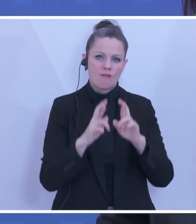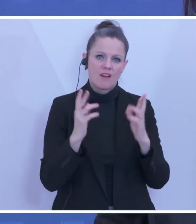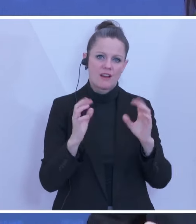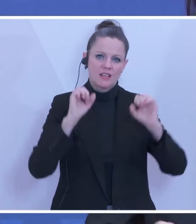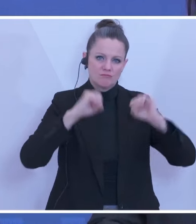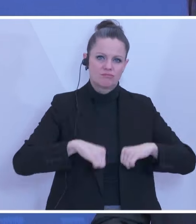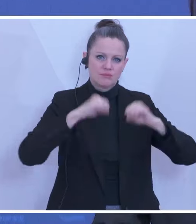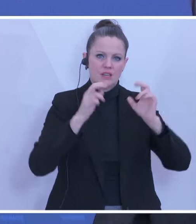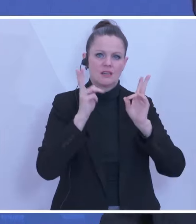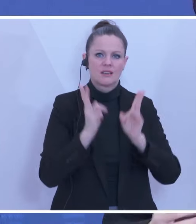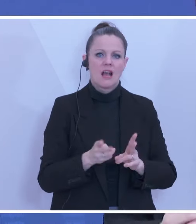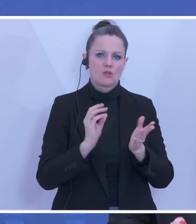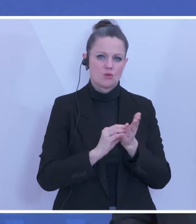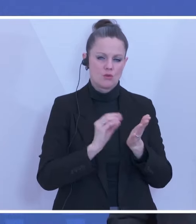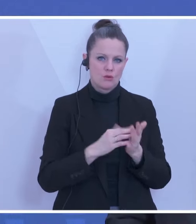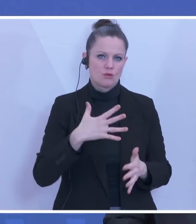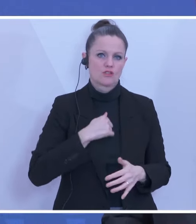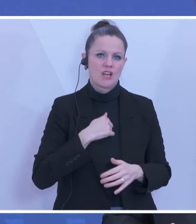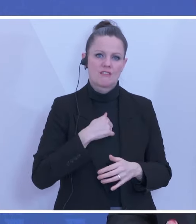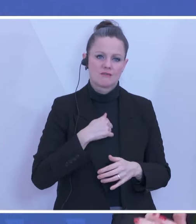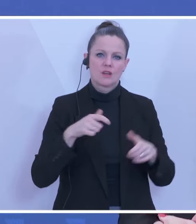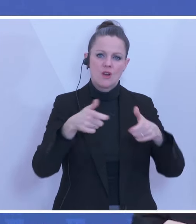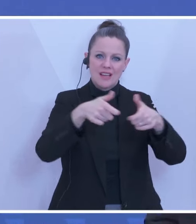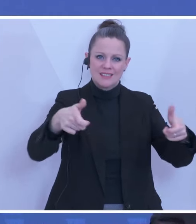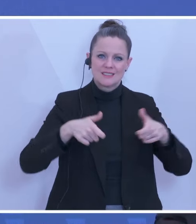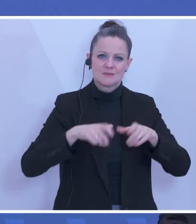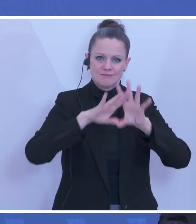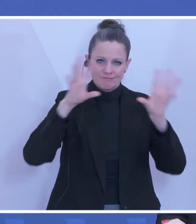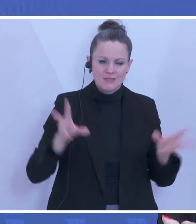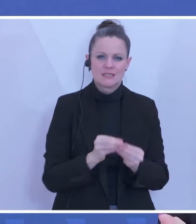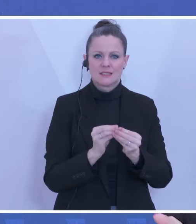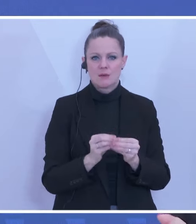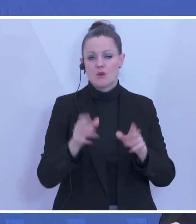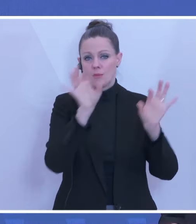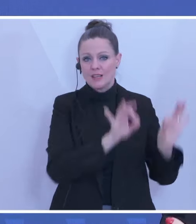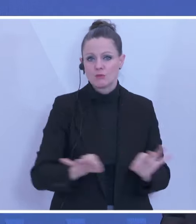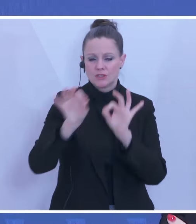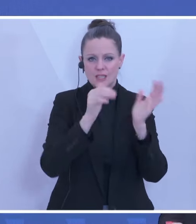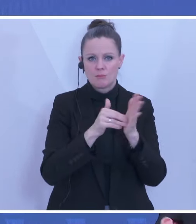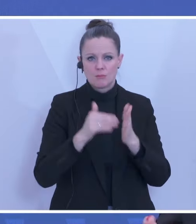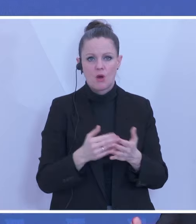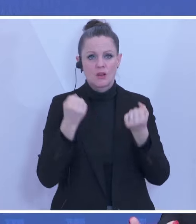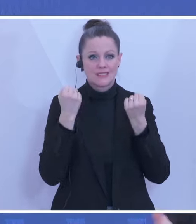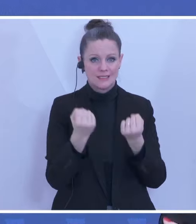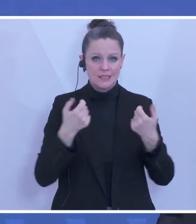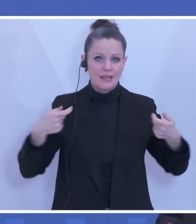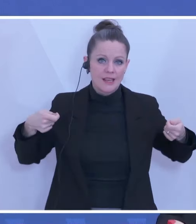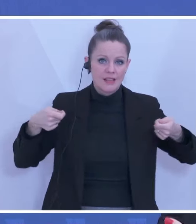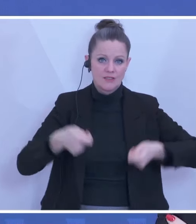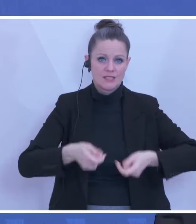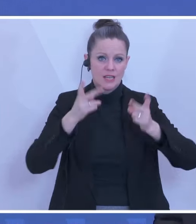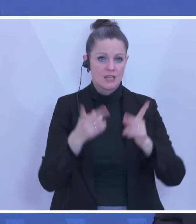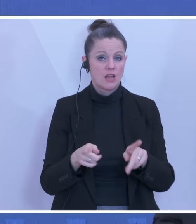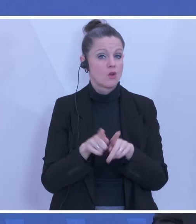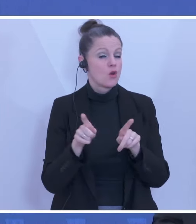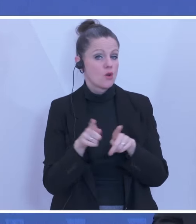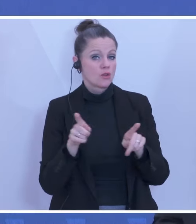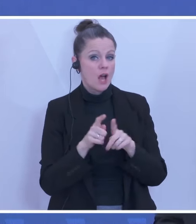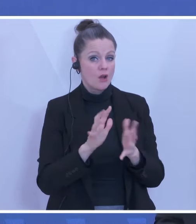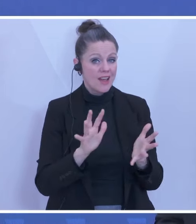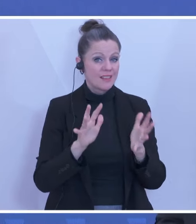ein Gesamtpaket sein, weil natürlich die Industrie eine gewisse Sicherheit braucht, hier weiter investieren zu können und auch im Übrigen die